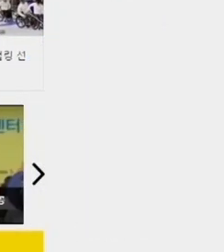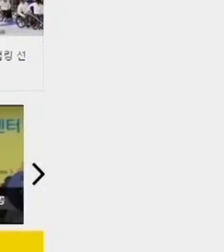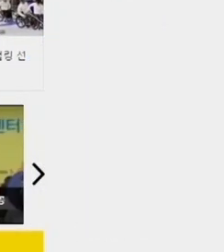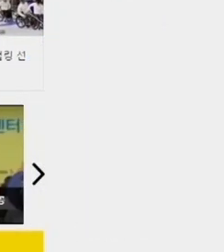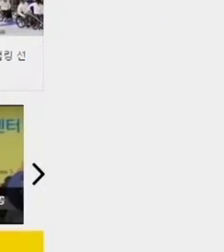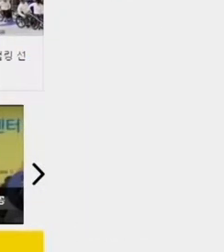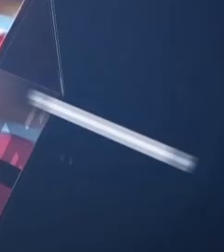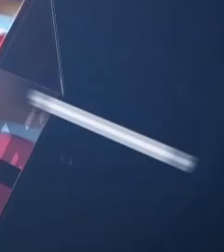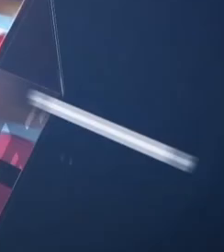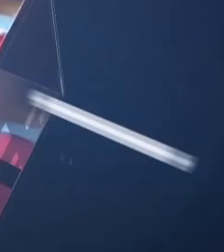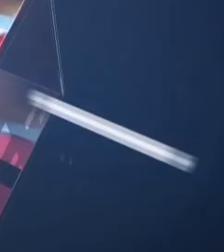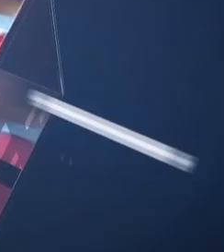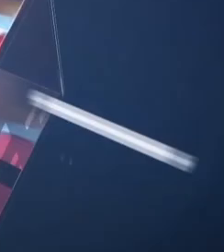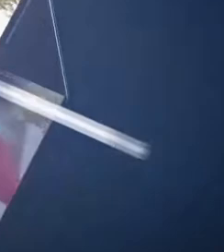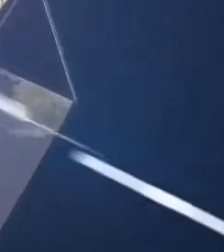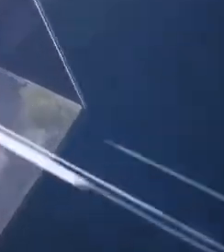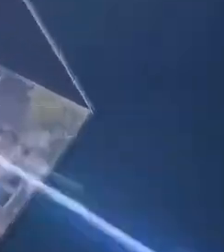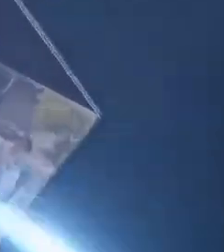wer